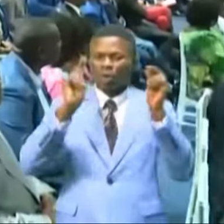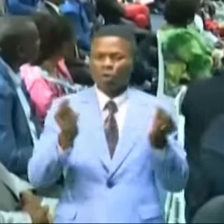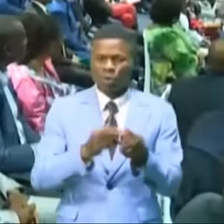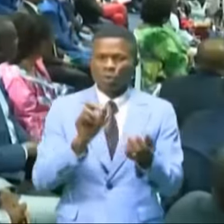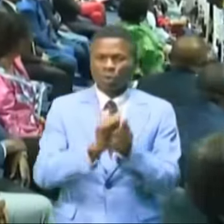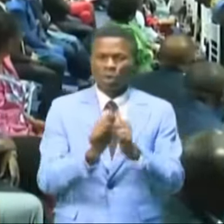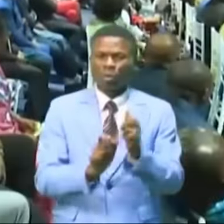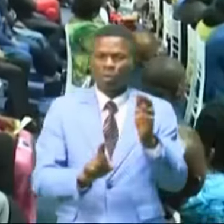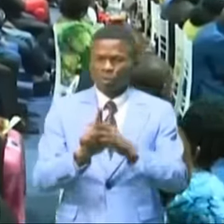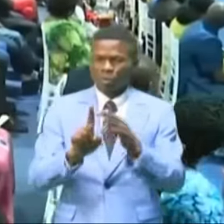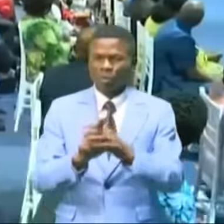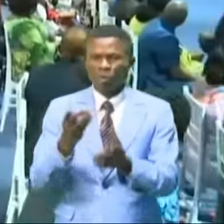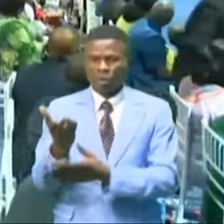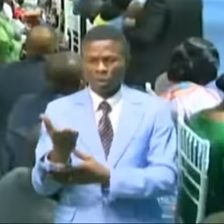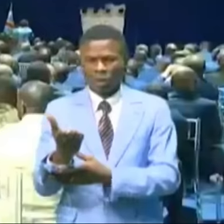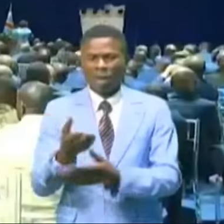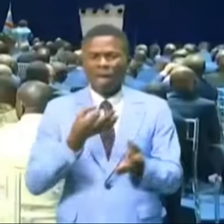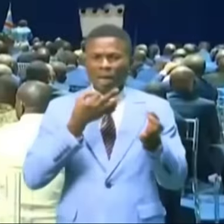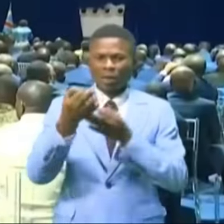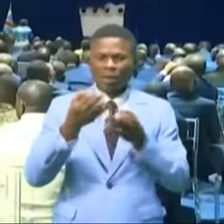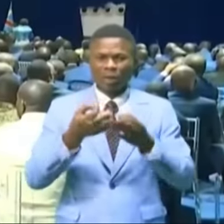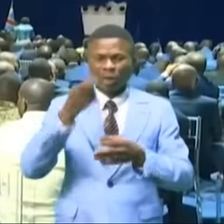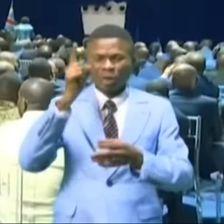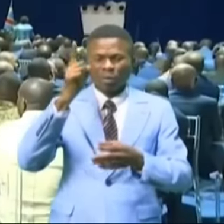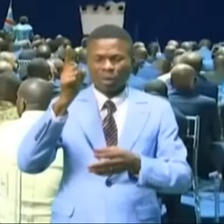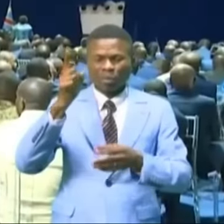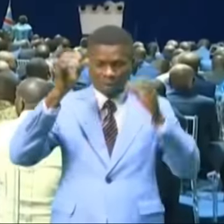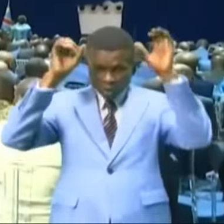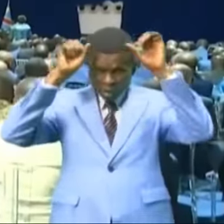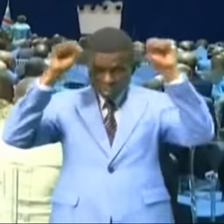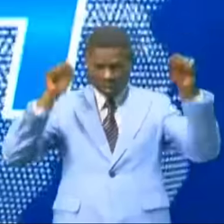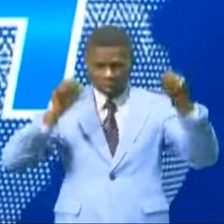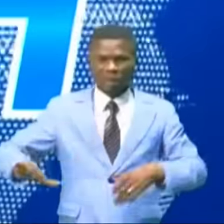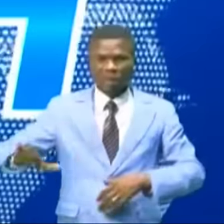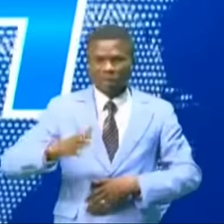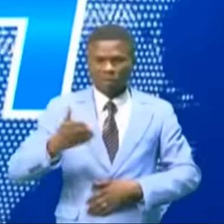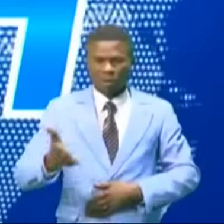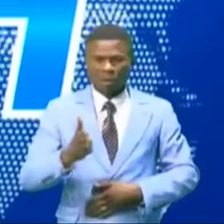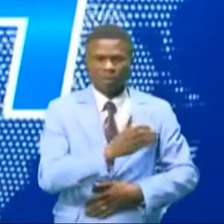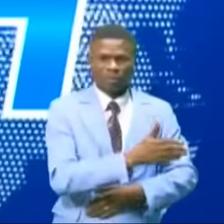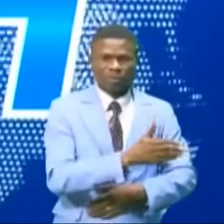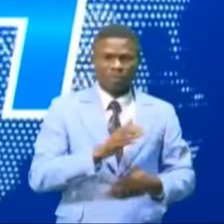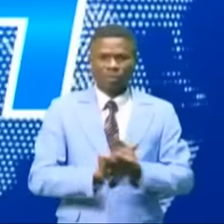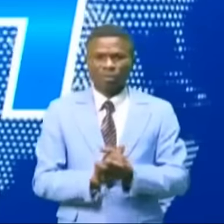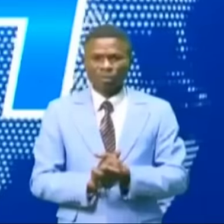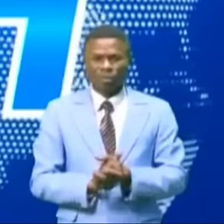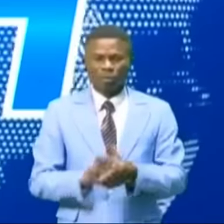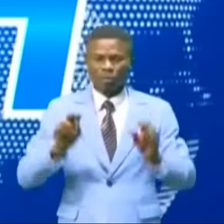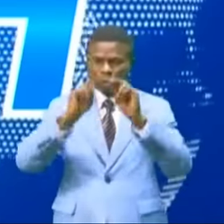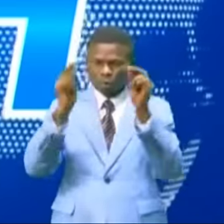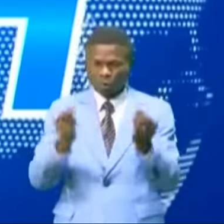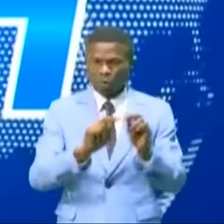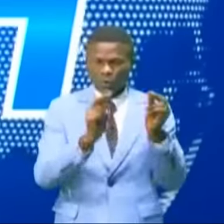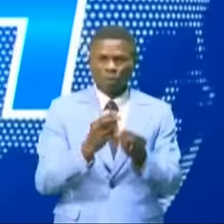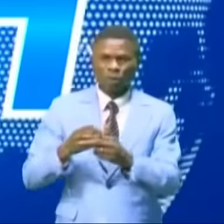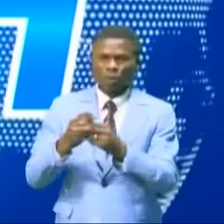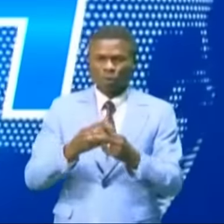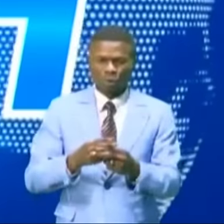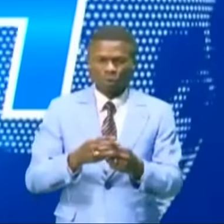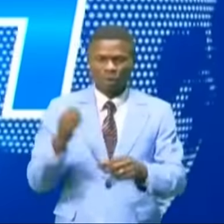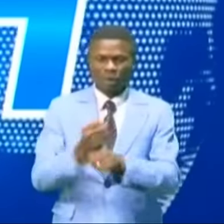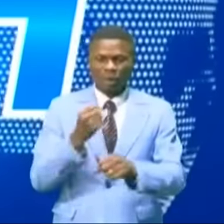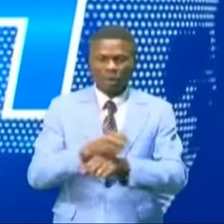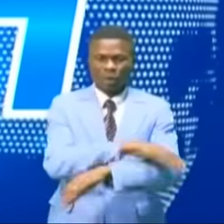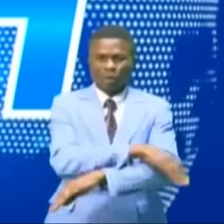défis en présence, comme l'a rappelé le premier citoyen du pays. Des structures de sécurité œuvrant au